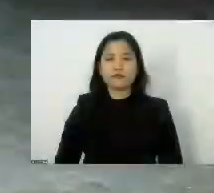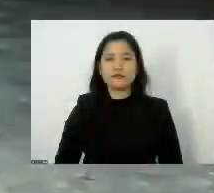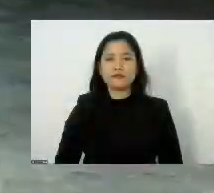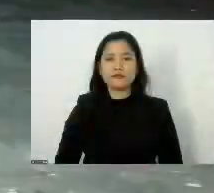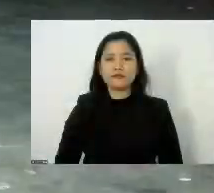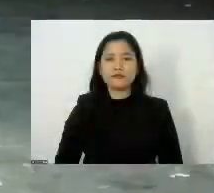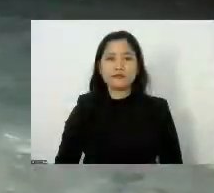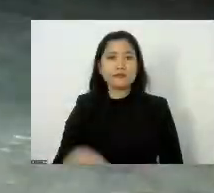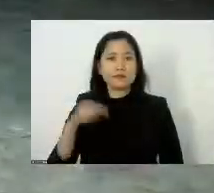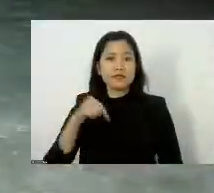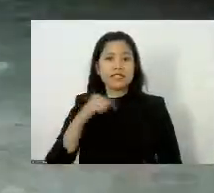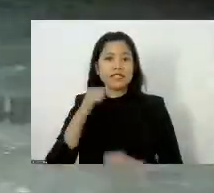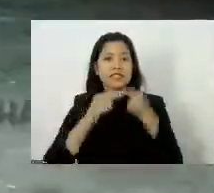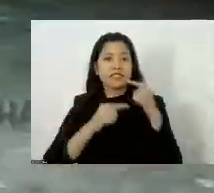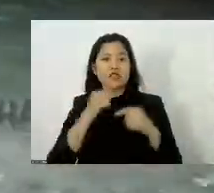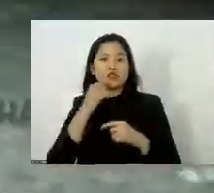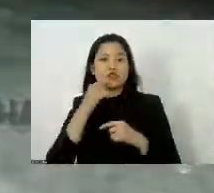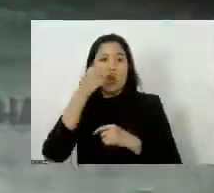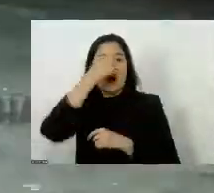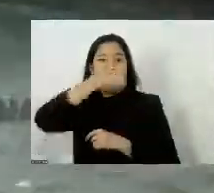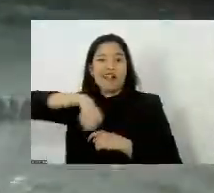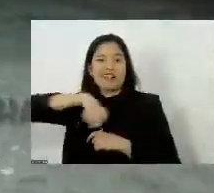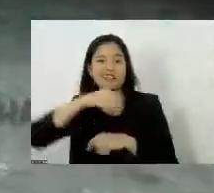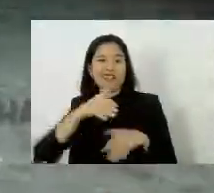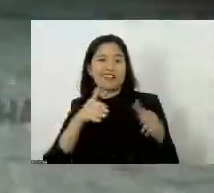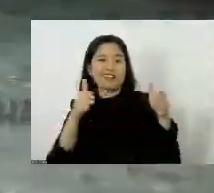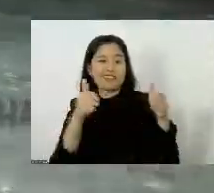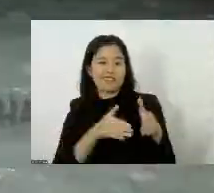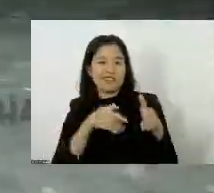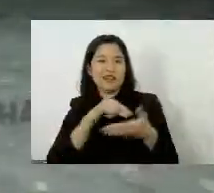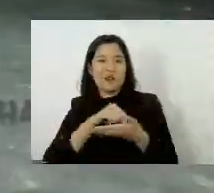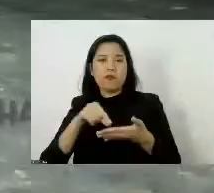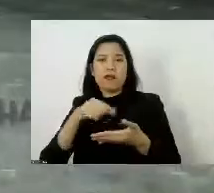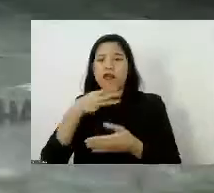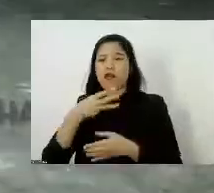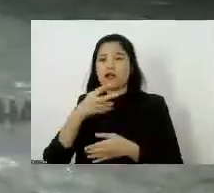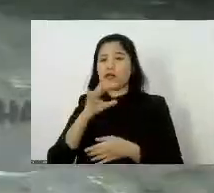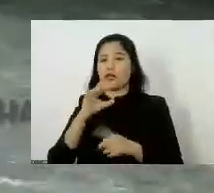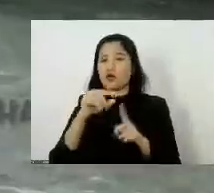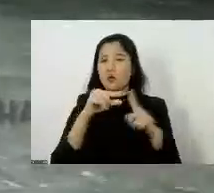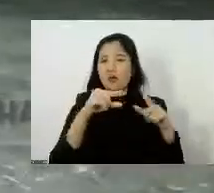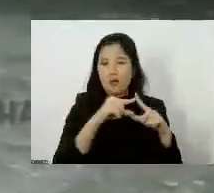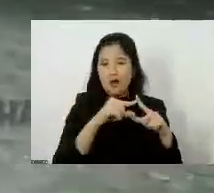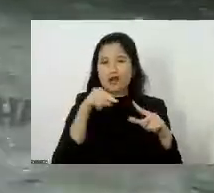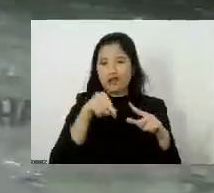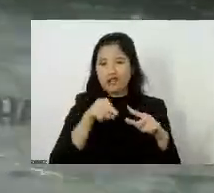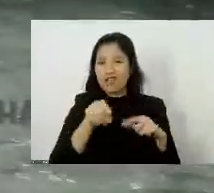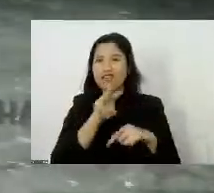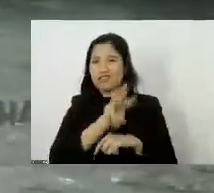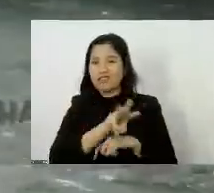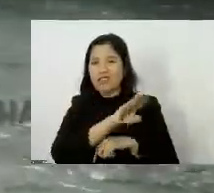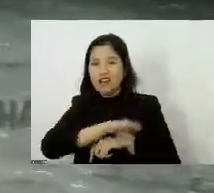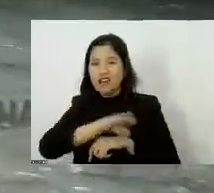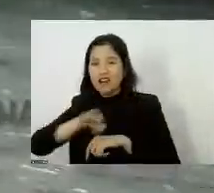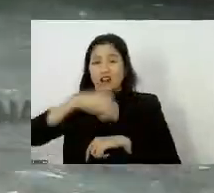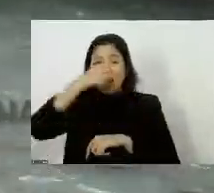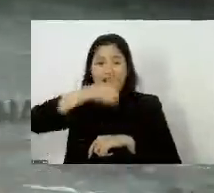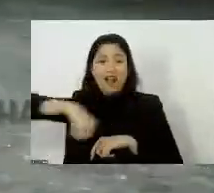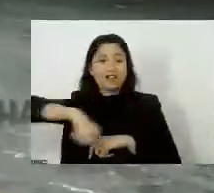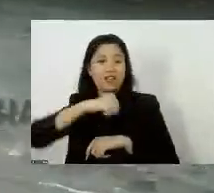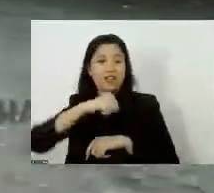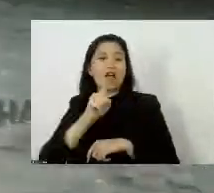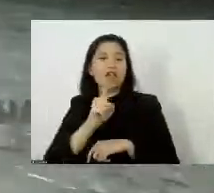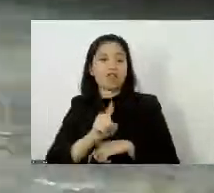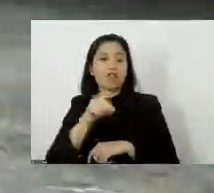Eropa Ia adalah salah satu dari tiga anak gajah bagian dari kelompok gajah patroli di